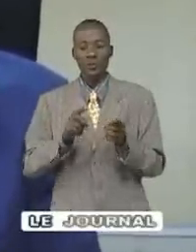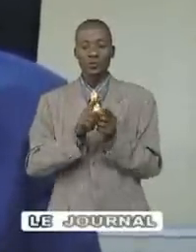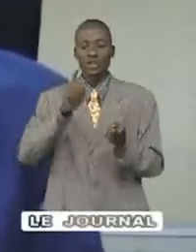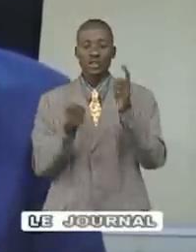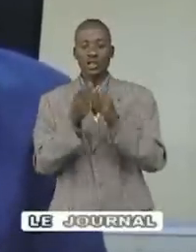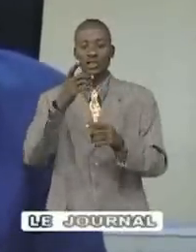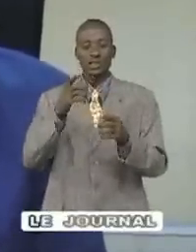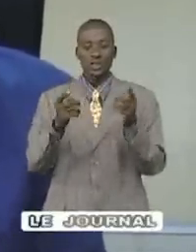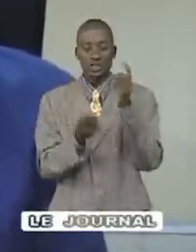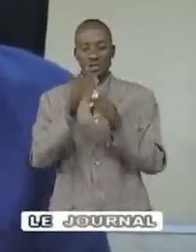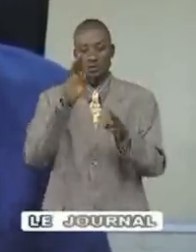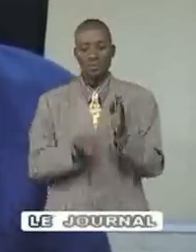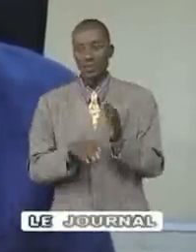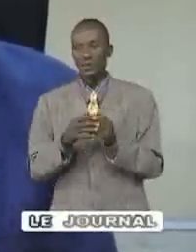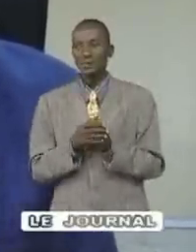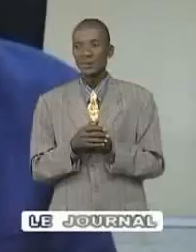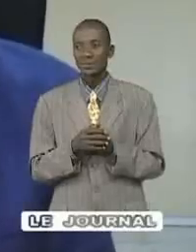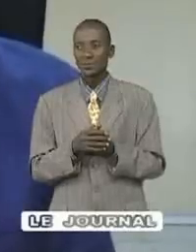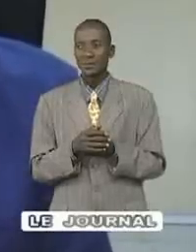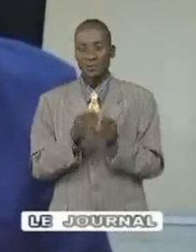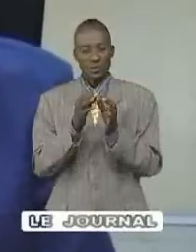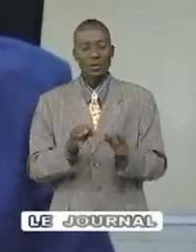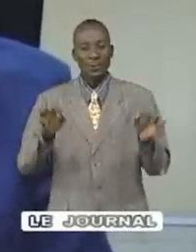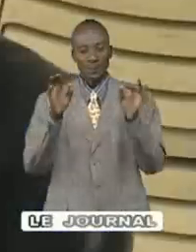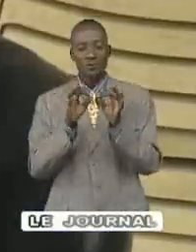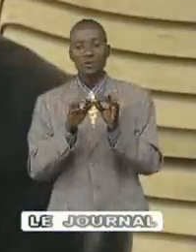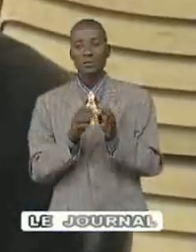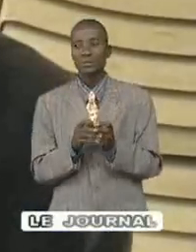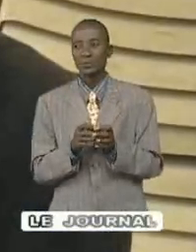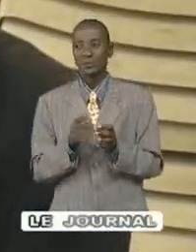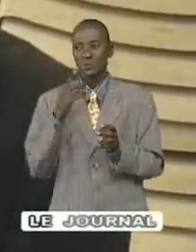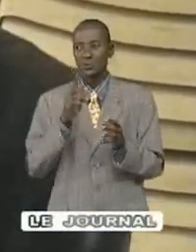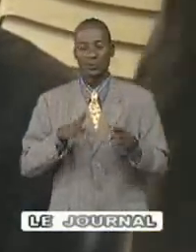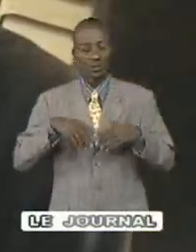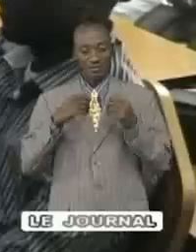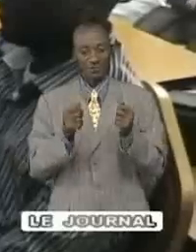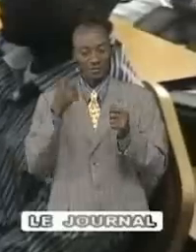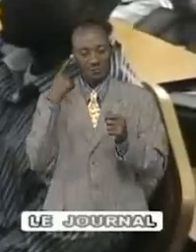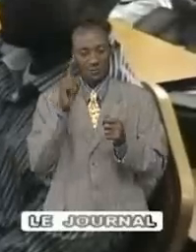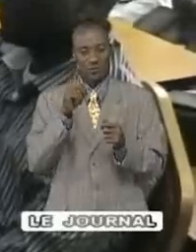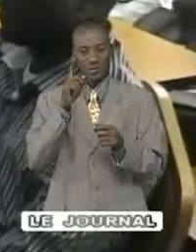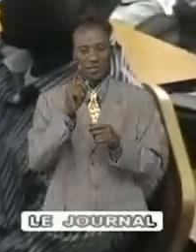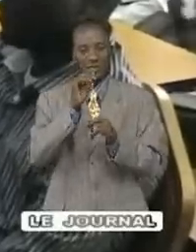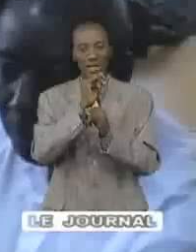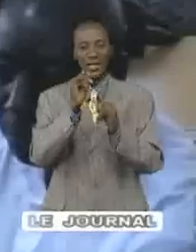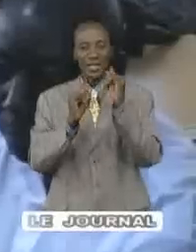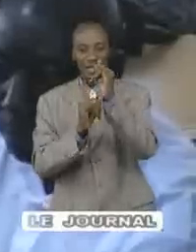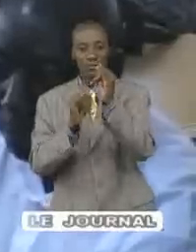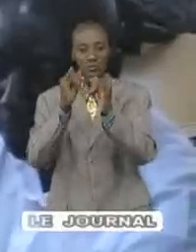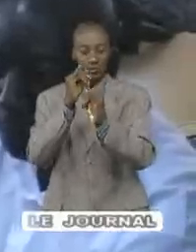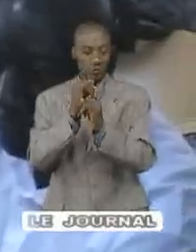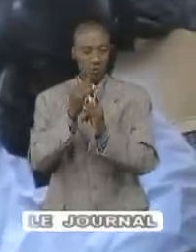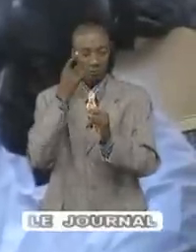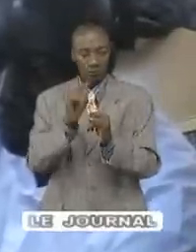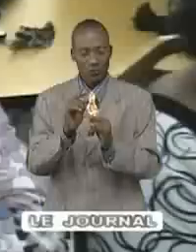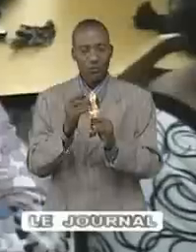sont radicaux, mais qui sont importants pour la survie d'une institution et la bonne marche d'une institution. Il était